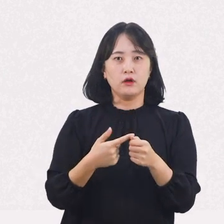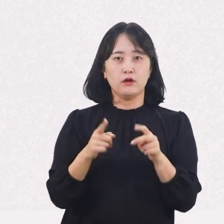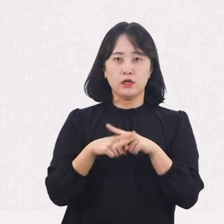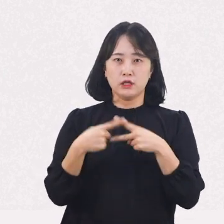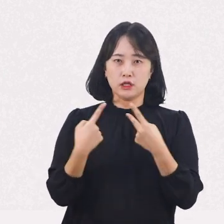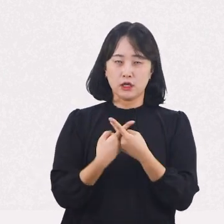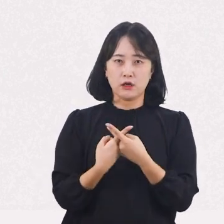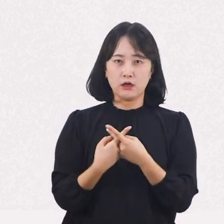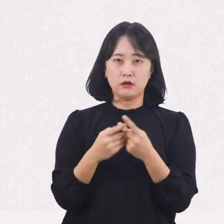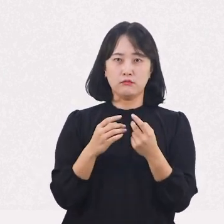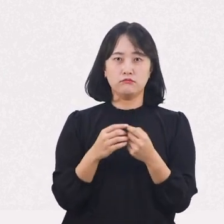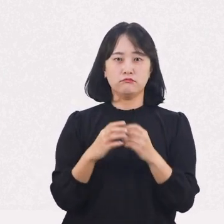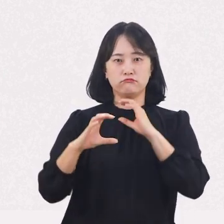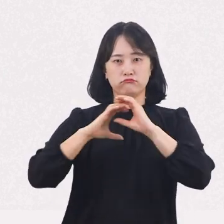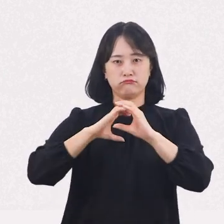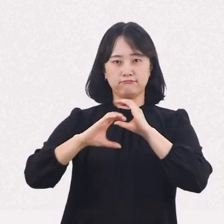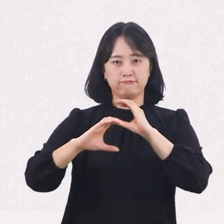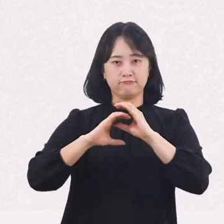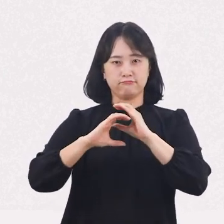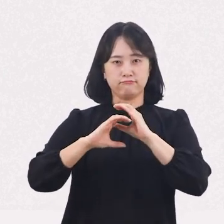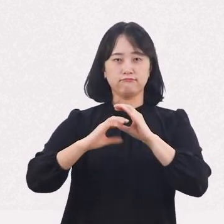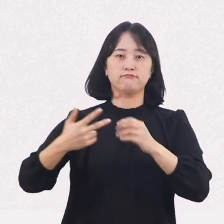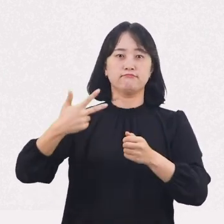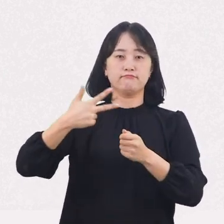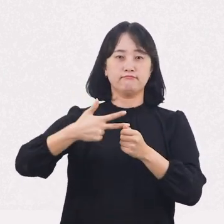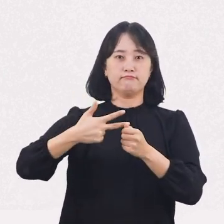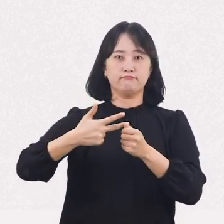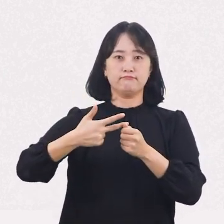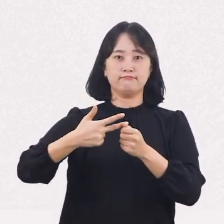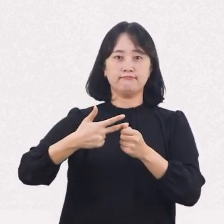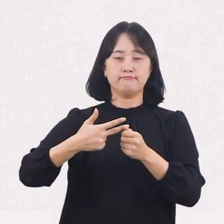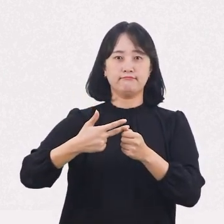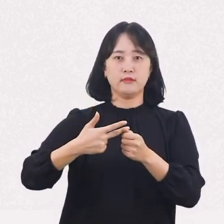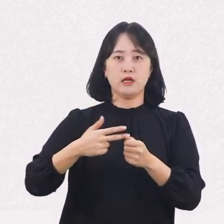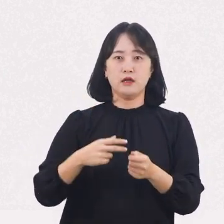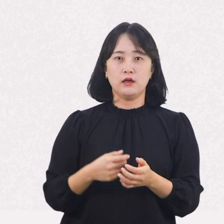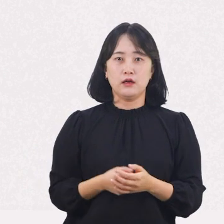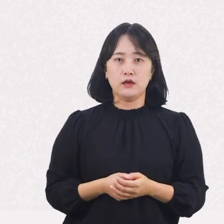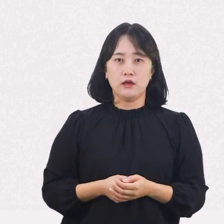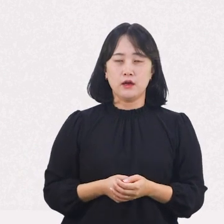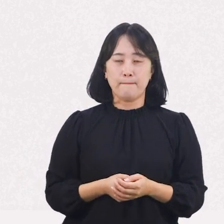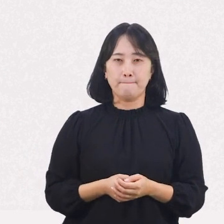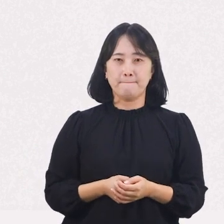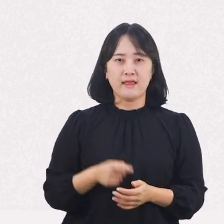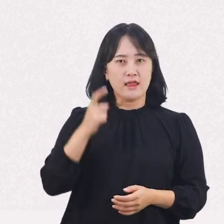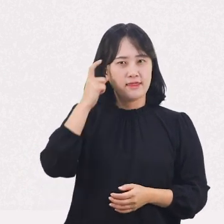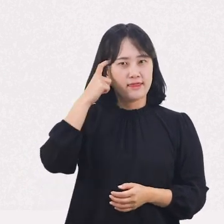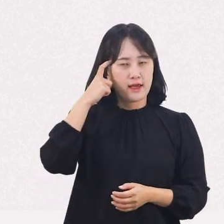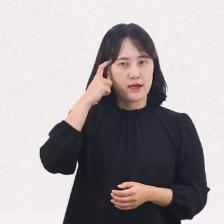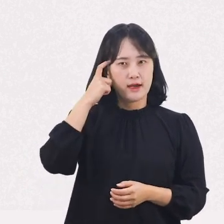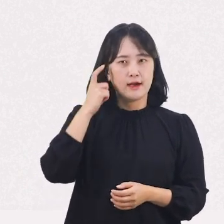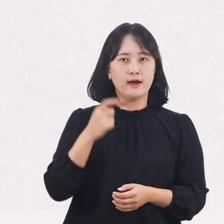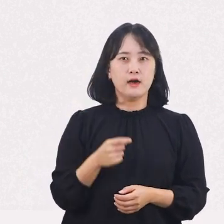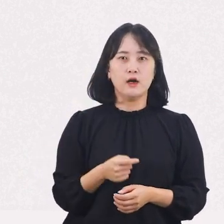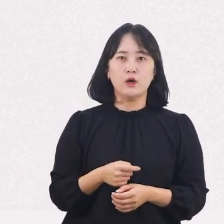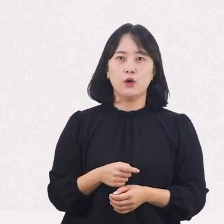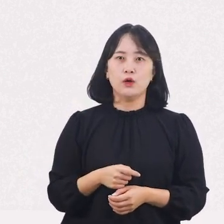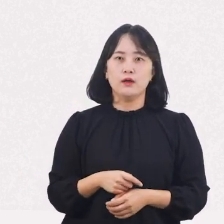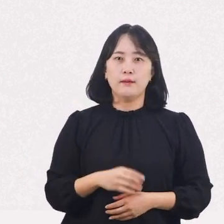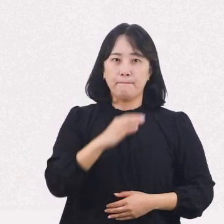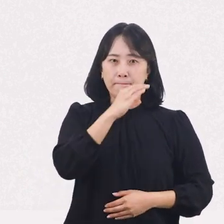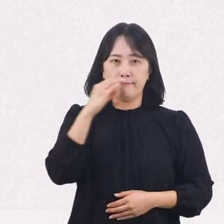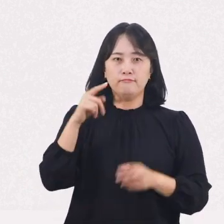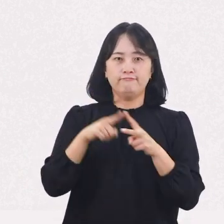이해, 상호작용, 의사소통. 7. 비판적 맥락에서 편견 해소와 도덕교육의 중요성